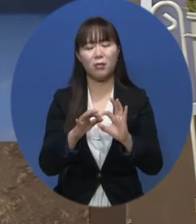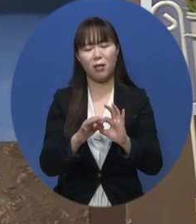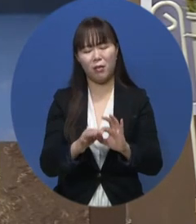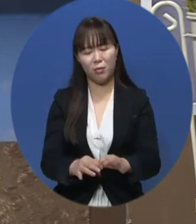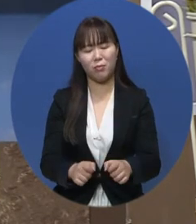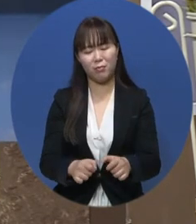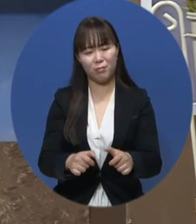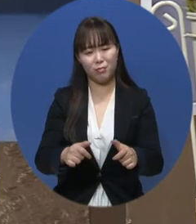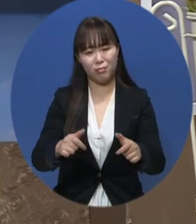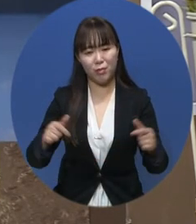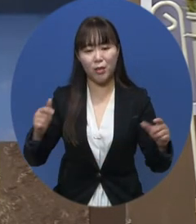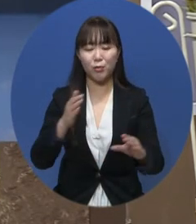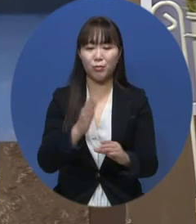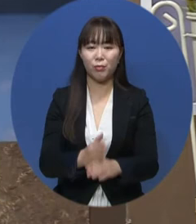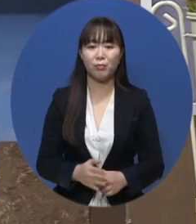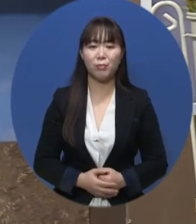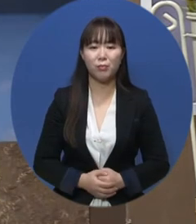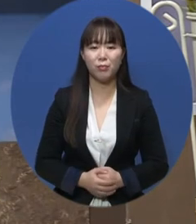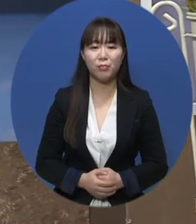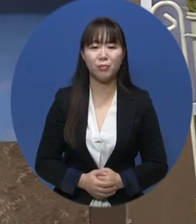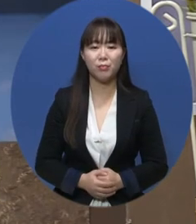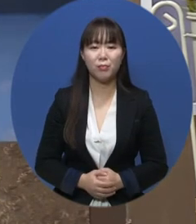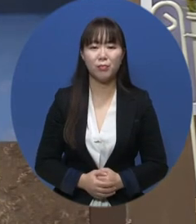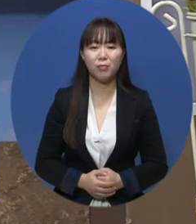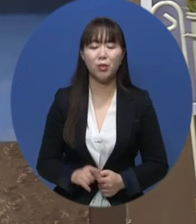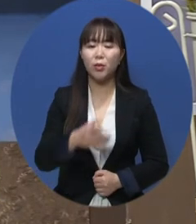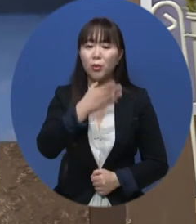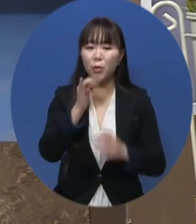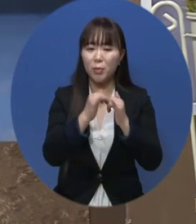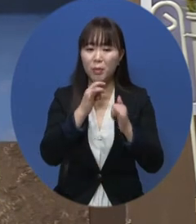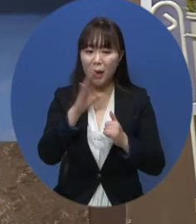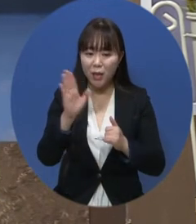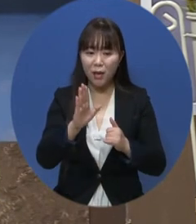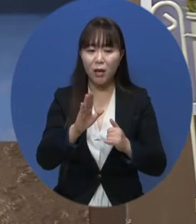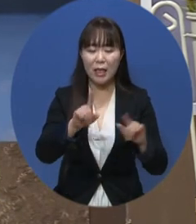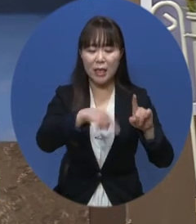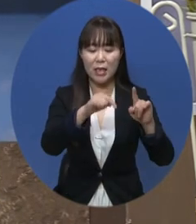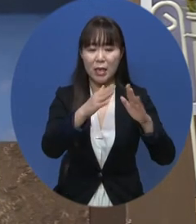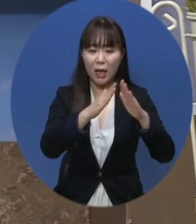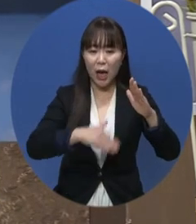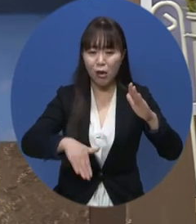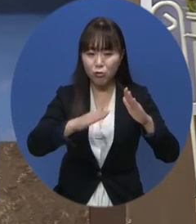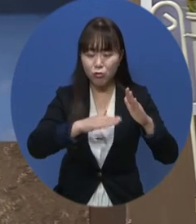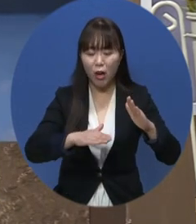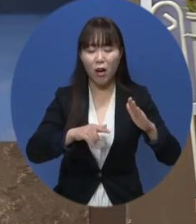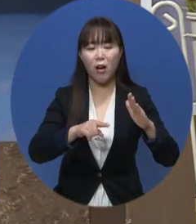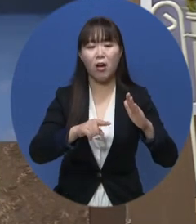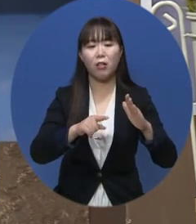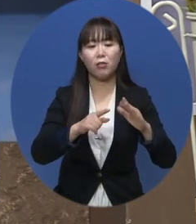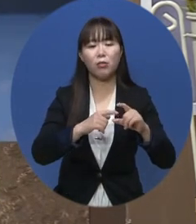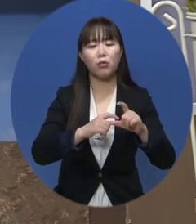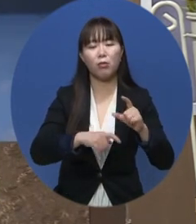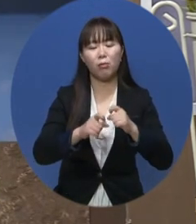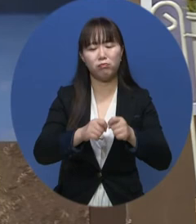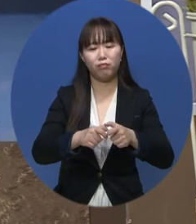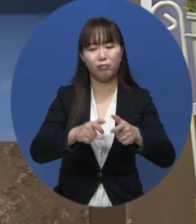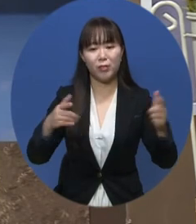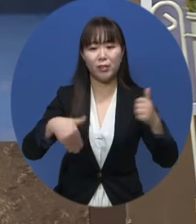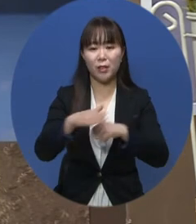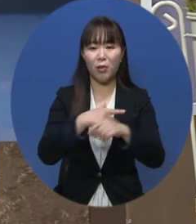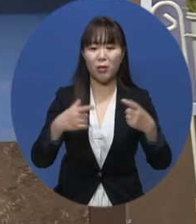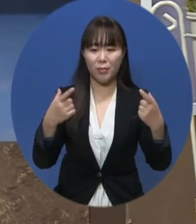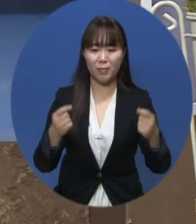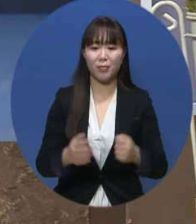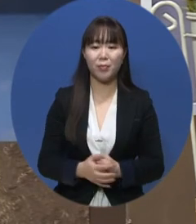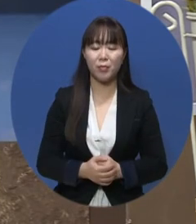노인분들도 계속해서 증가를 하고 있는 추세입니다. 이건 노인분들뿐만 아니라 계속해서 1인 가구의 비율이 늘어나고 있는